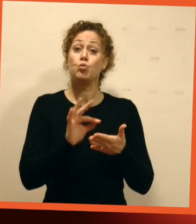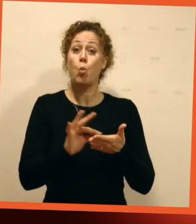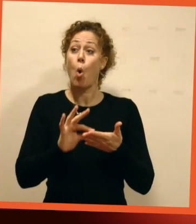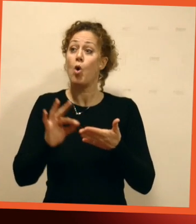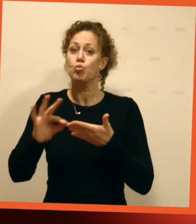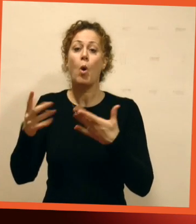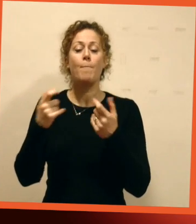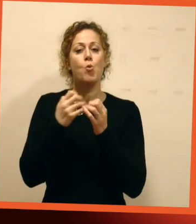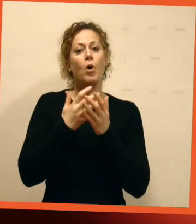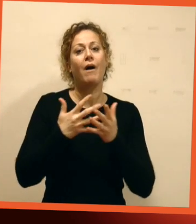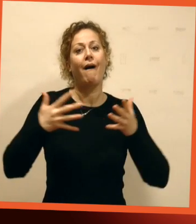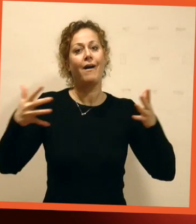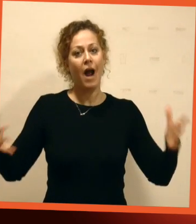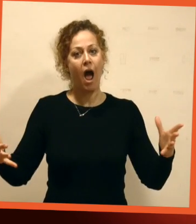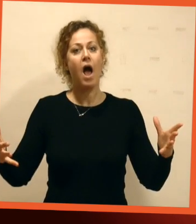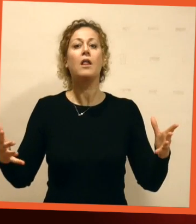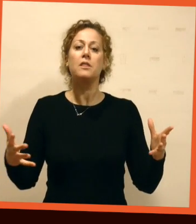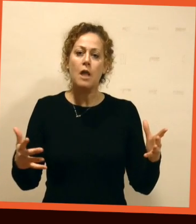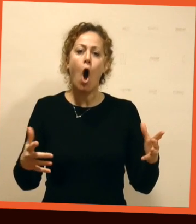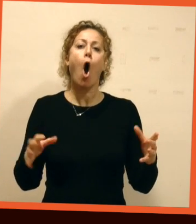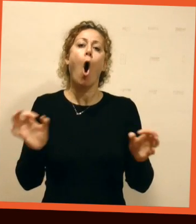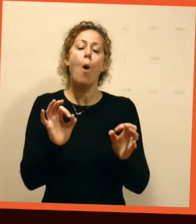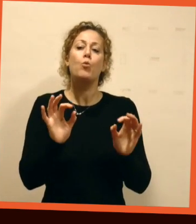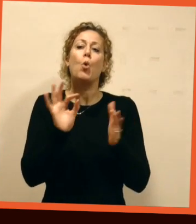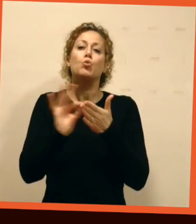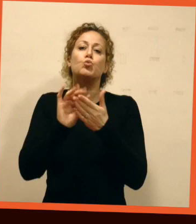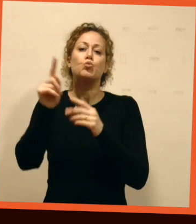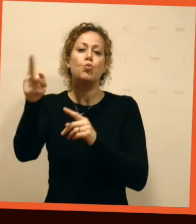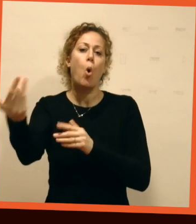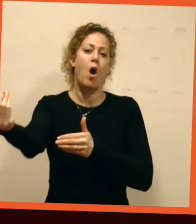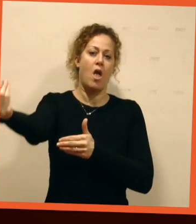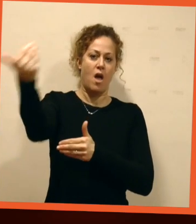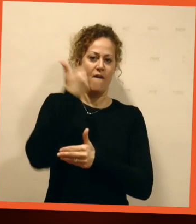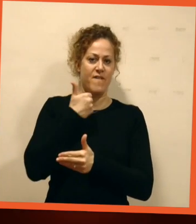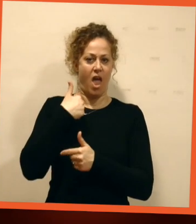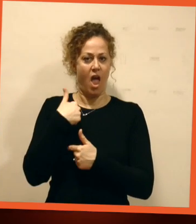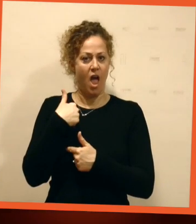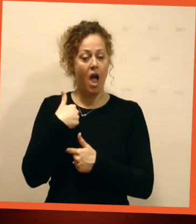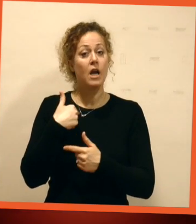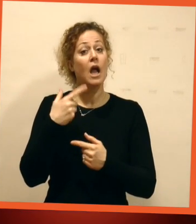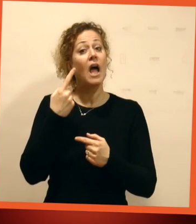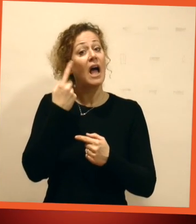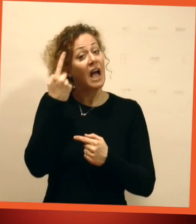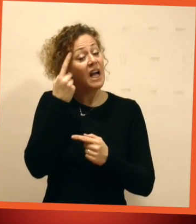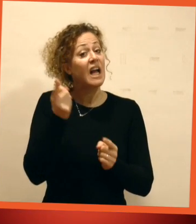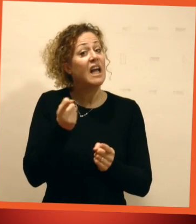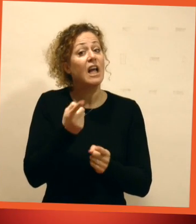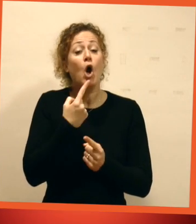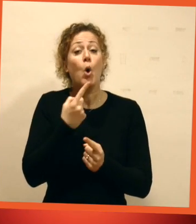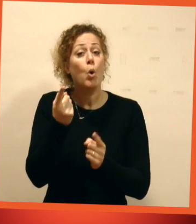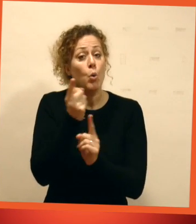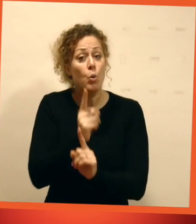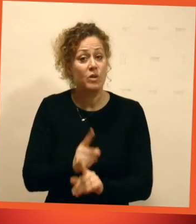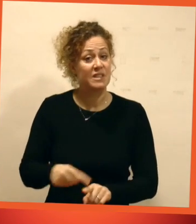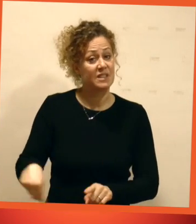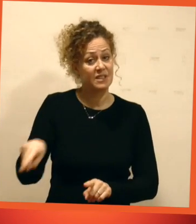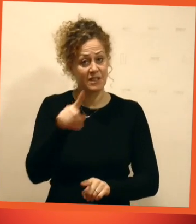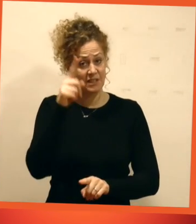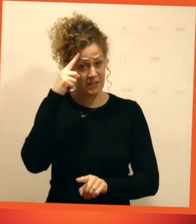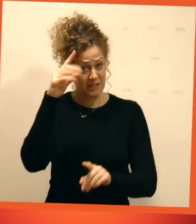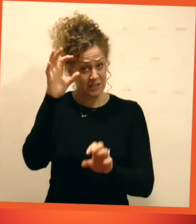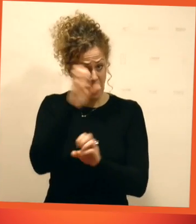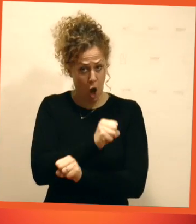scuole possono venire a provare da noi, lo dico così chi non lo sapesse ancora in questa occasione lo viene a sapere.